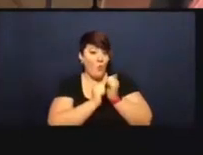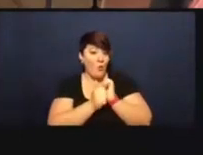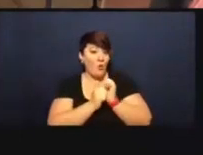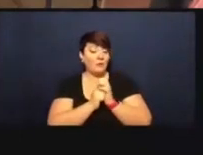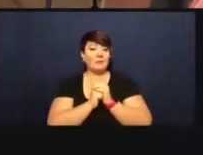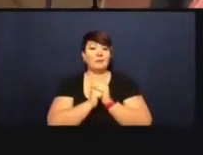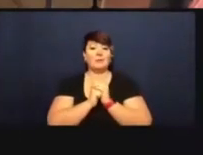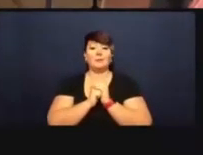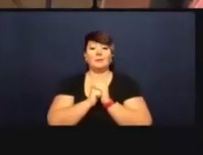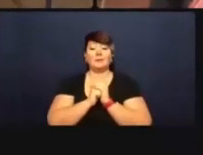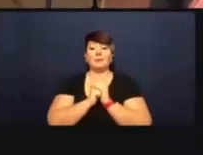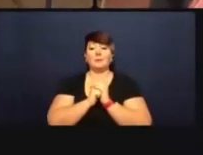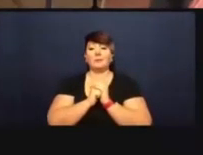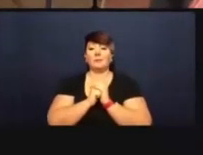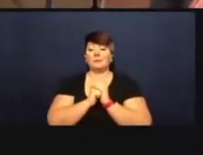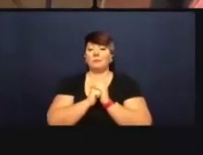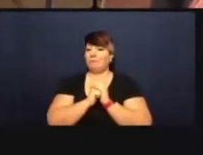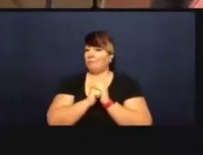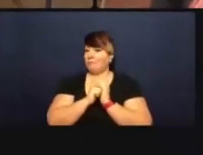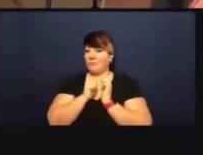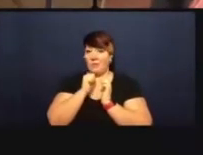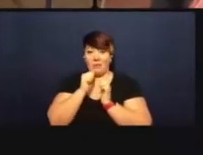wataka wanafunzi